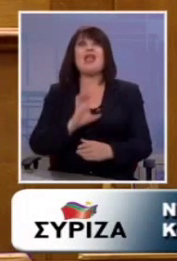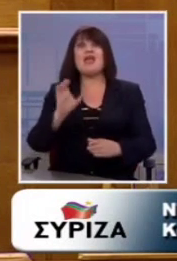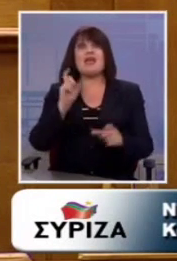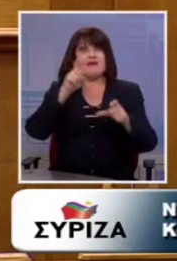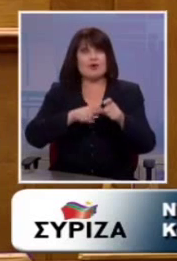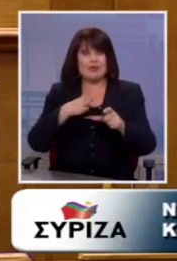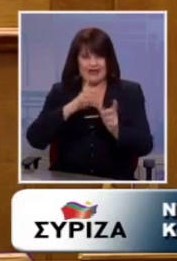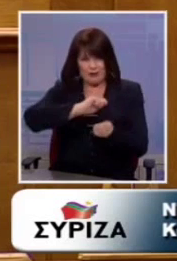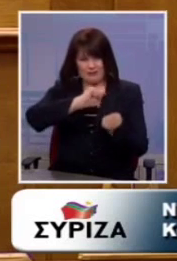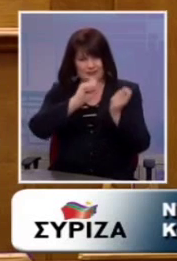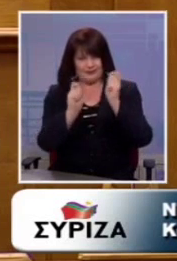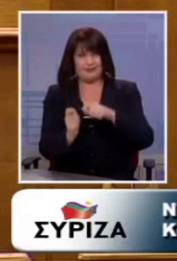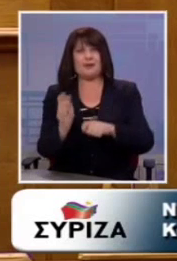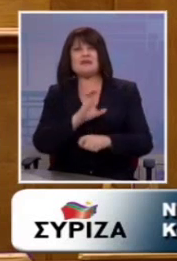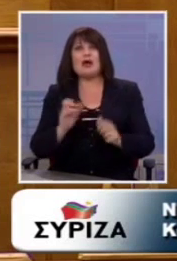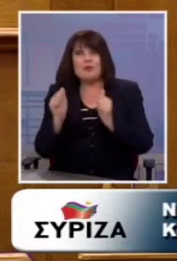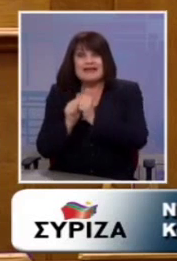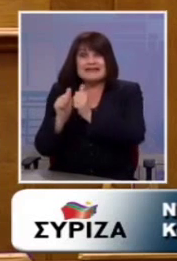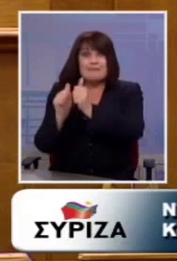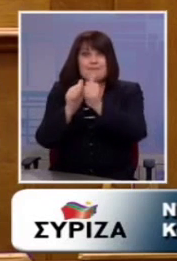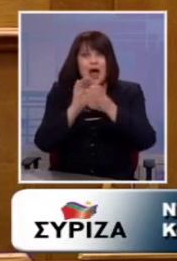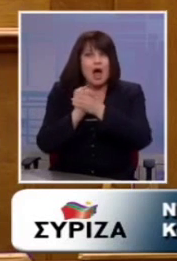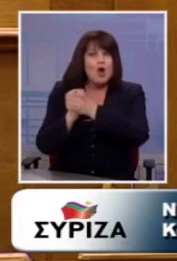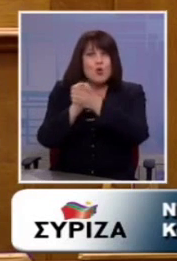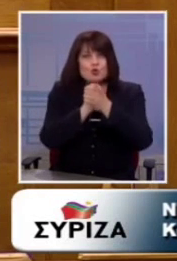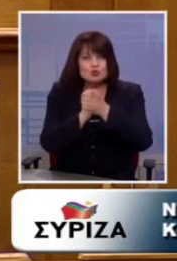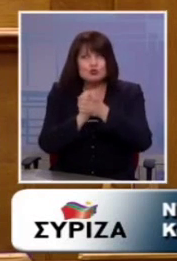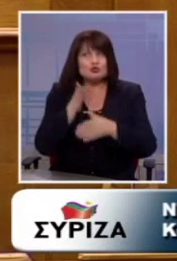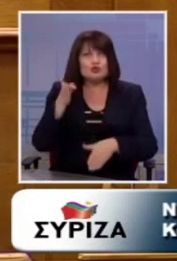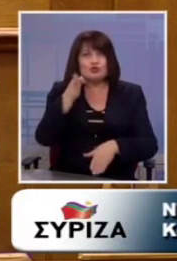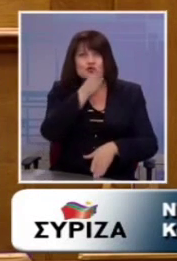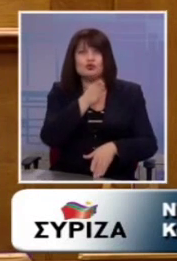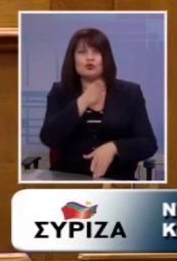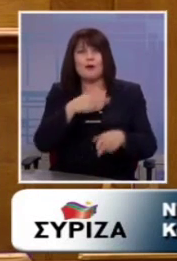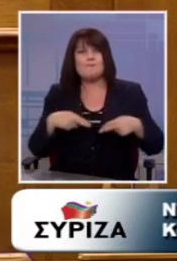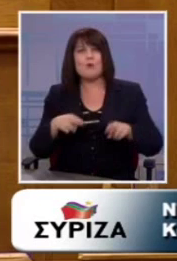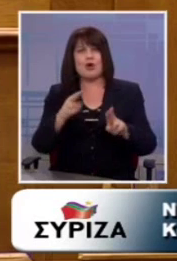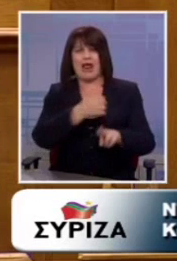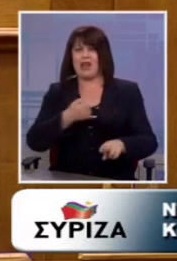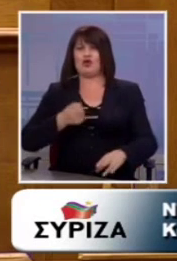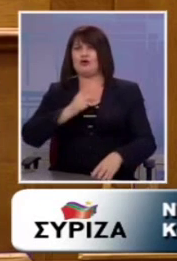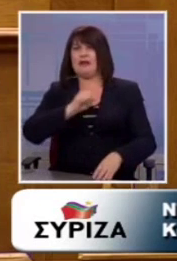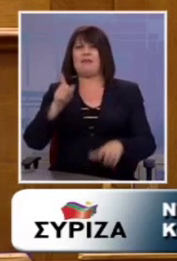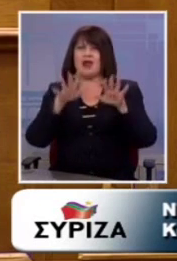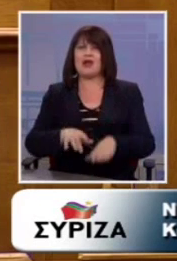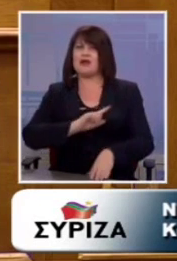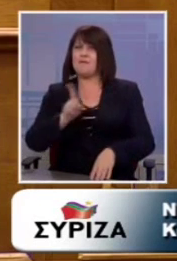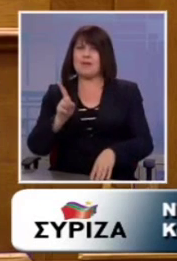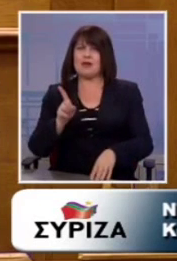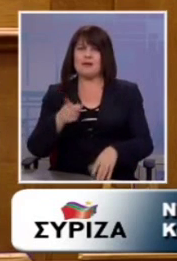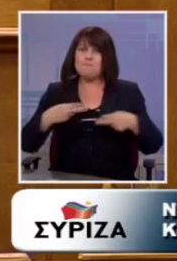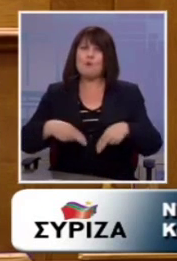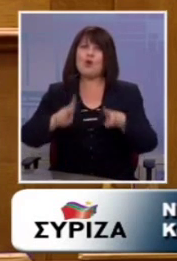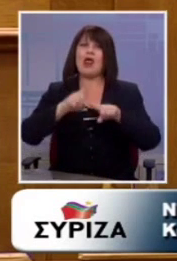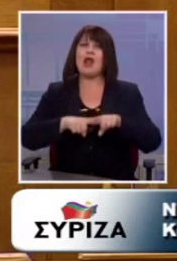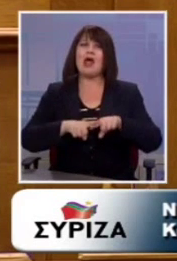να αλλάξουμε, αναζητώντας συμμαχίες, μια πορεία της χώρας μας έξω από τη λιτότητα, την ανεργία, μια πορεία της